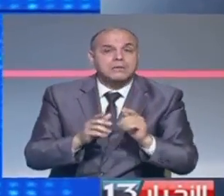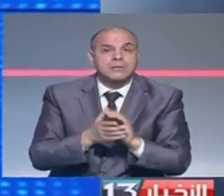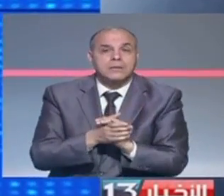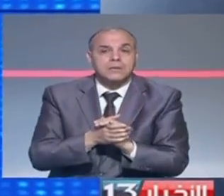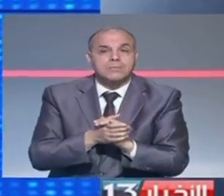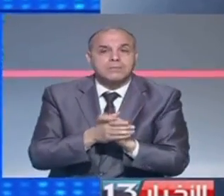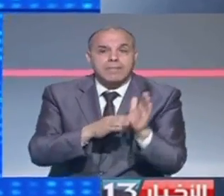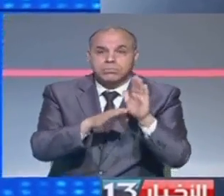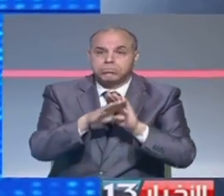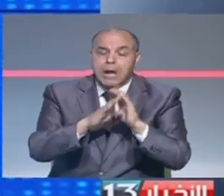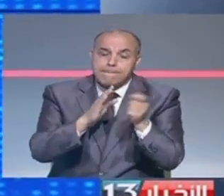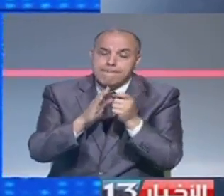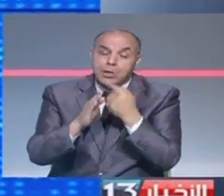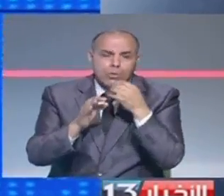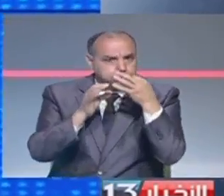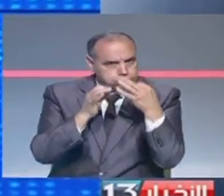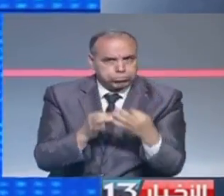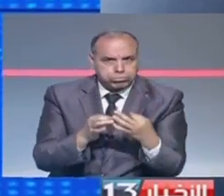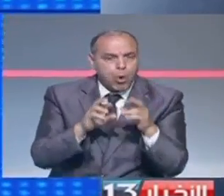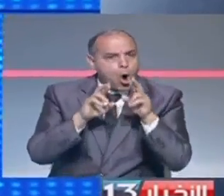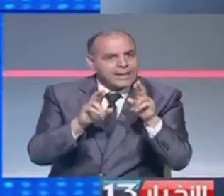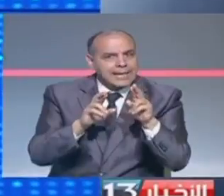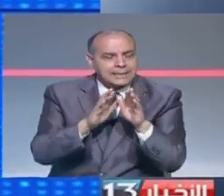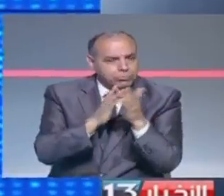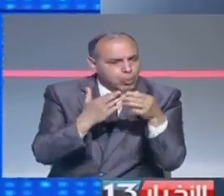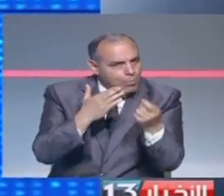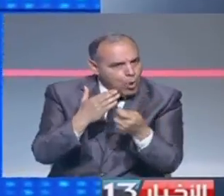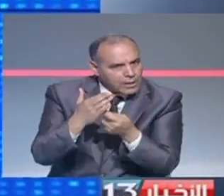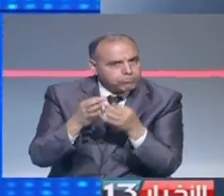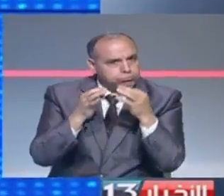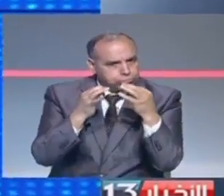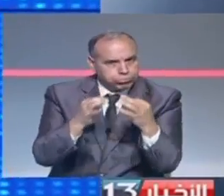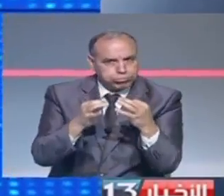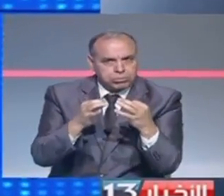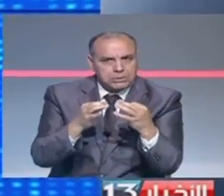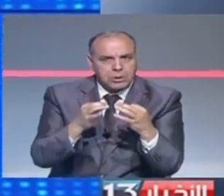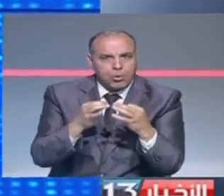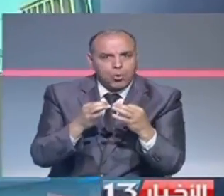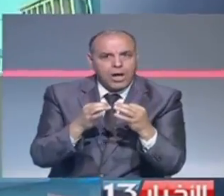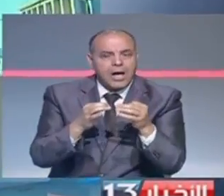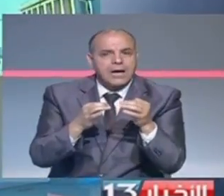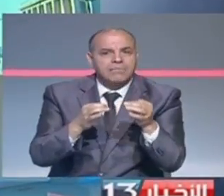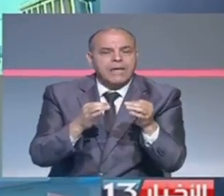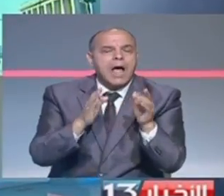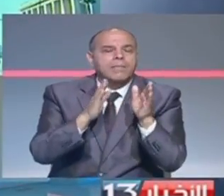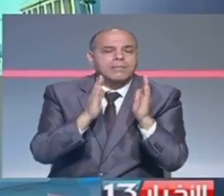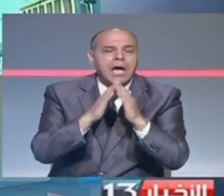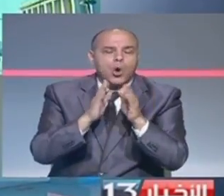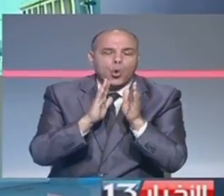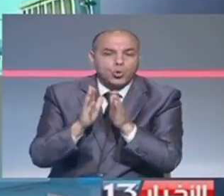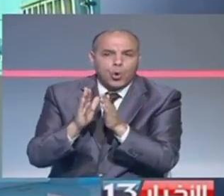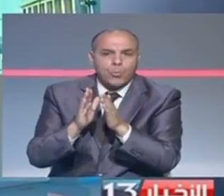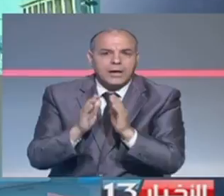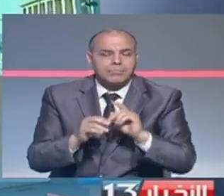المضامين المكتوبه وال وال عناوين والمخطوطات التي ترزق تزخر بها دار الكتب الوطنيه على